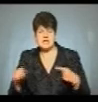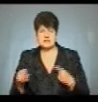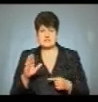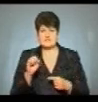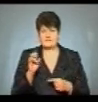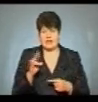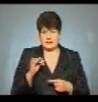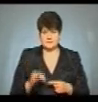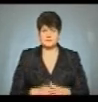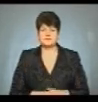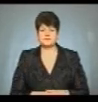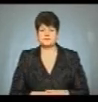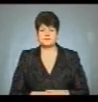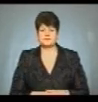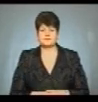венозної